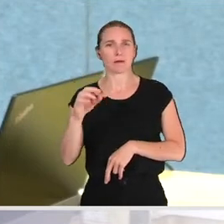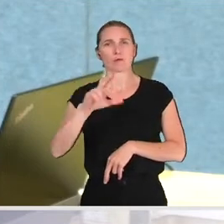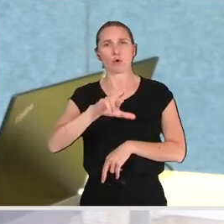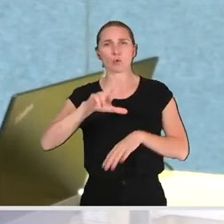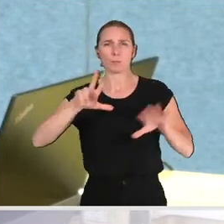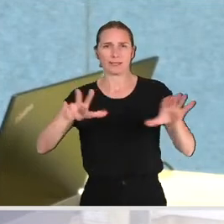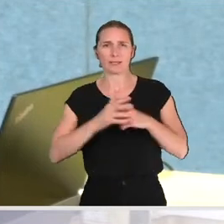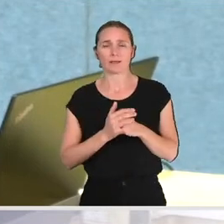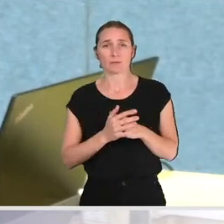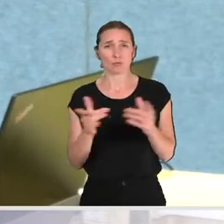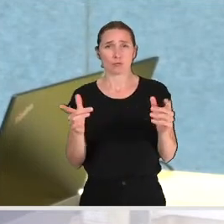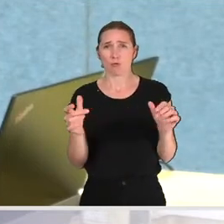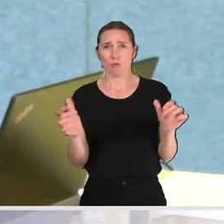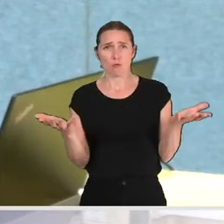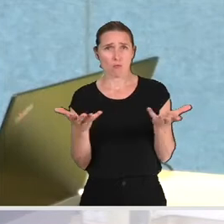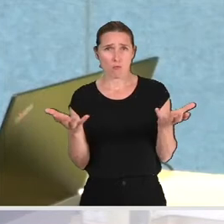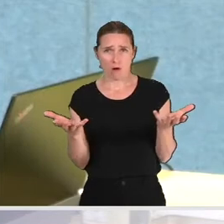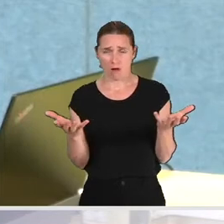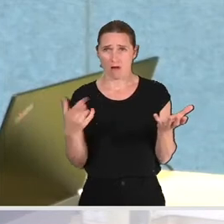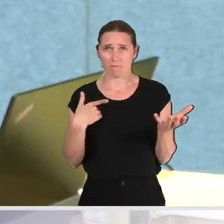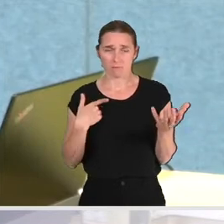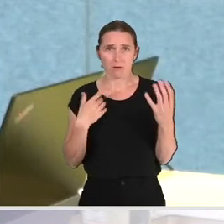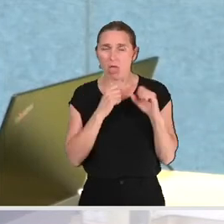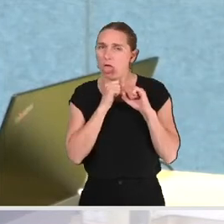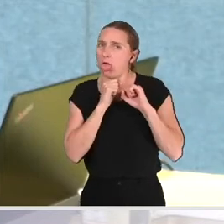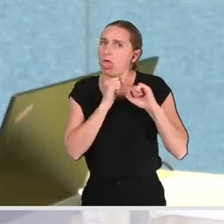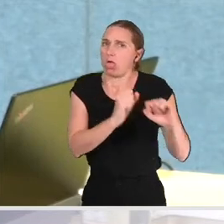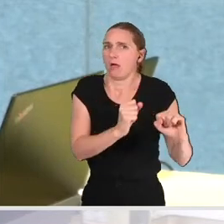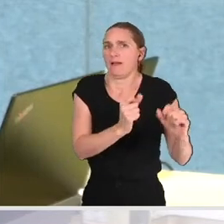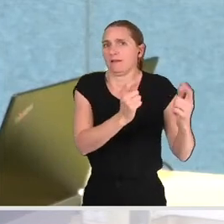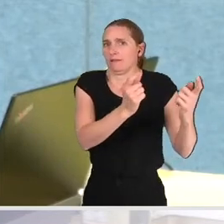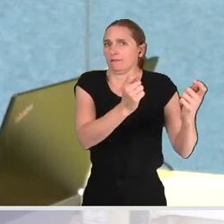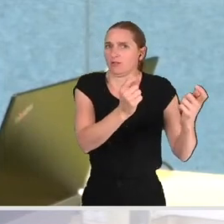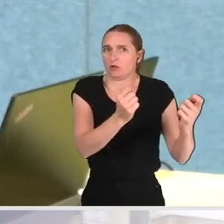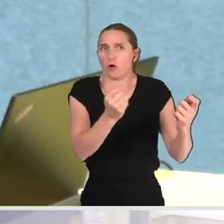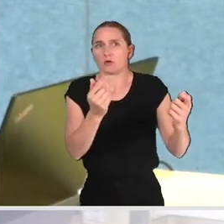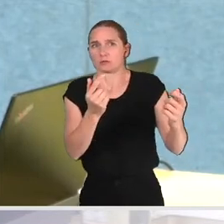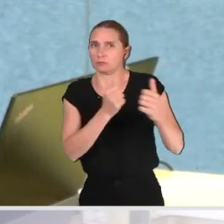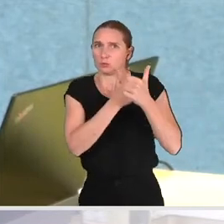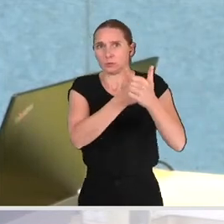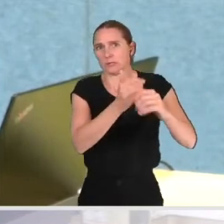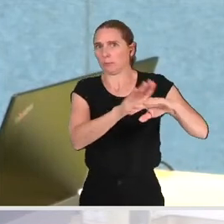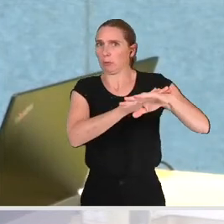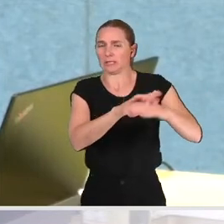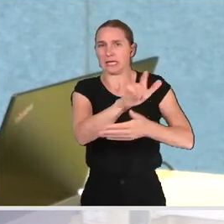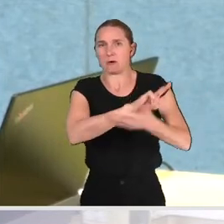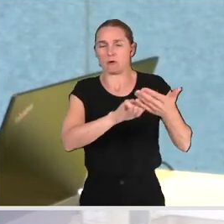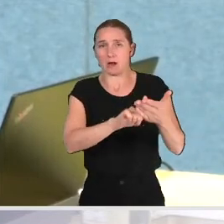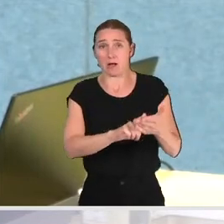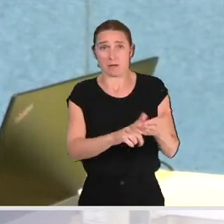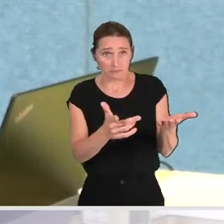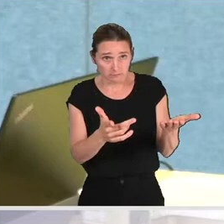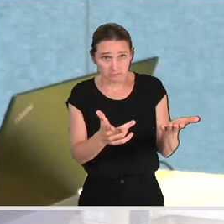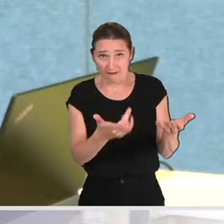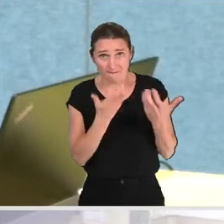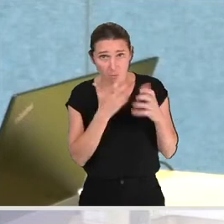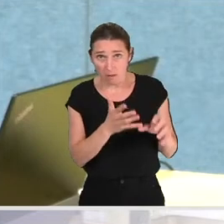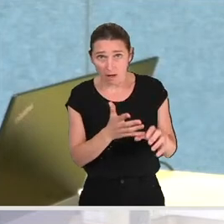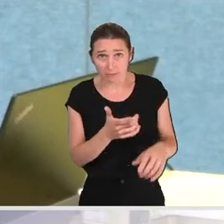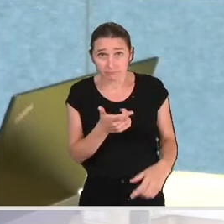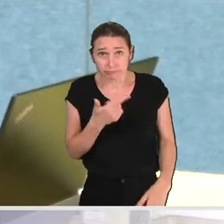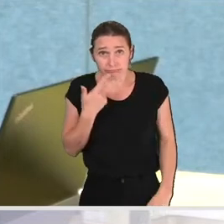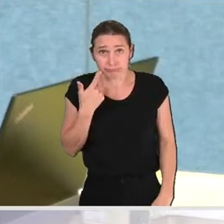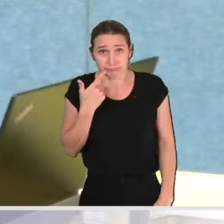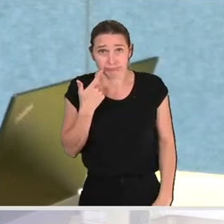politiques locales, a de quoi prêter à rire. Alors que la ville de Grenoble met à disposition 800 mètres carrés de locaux